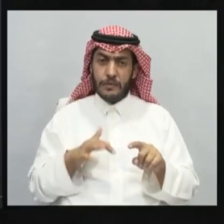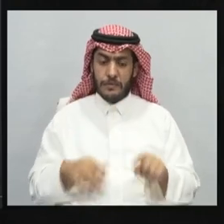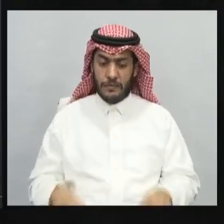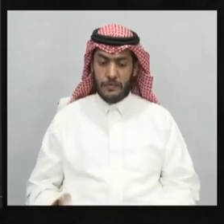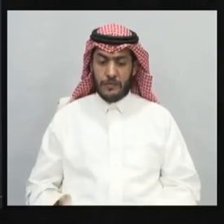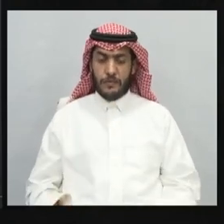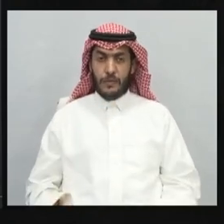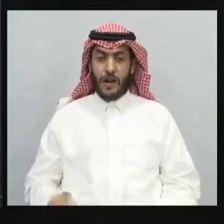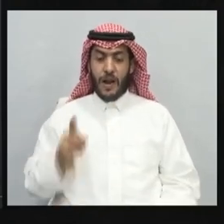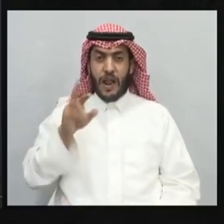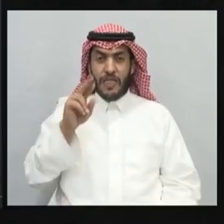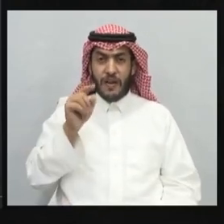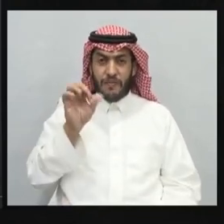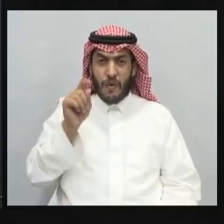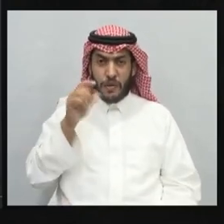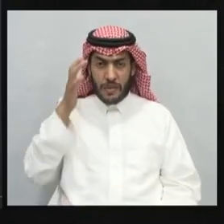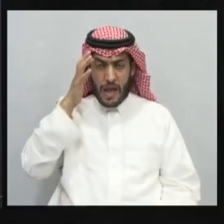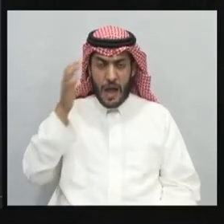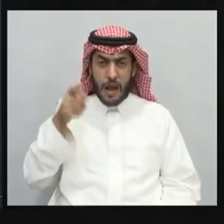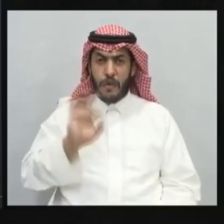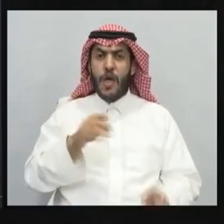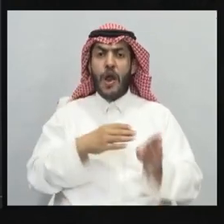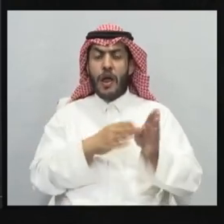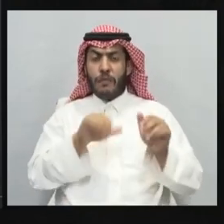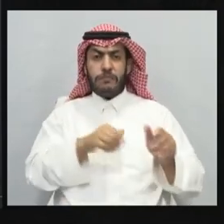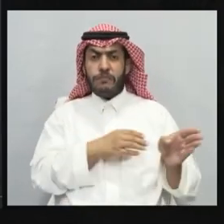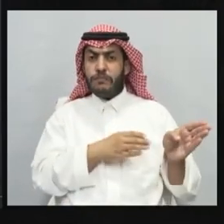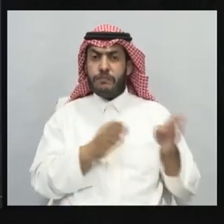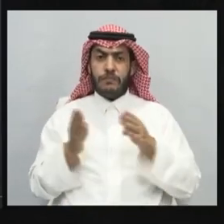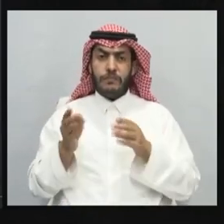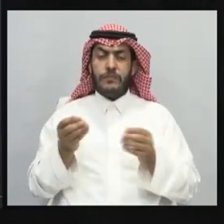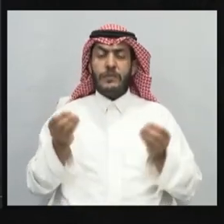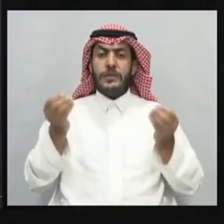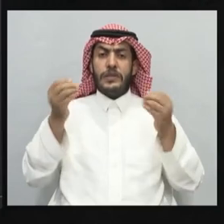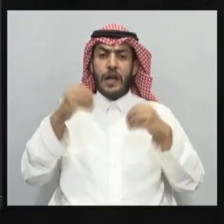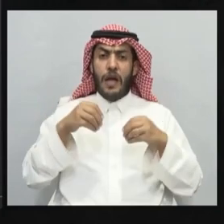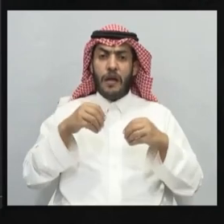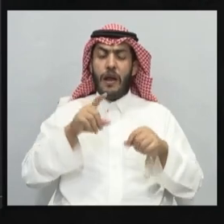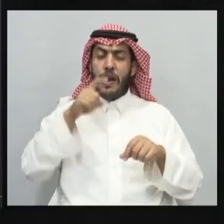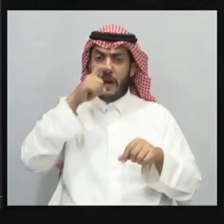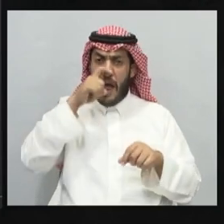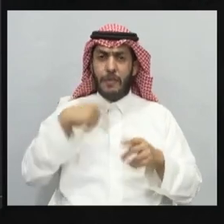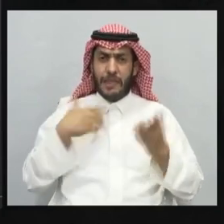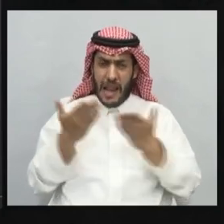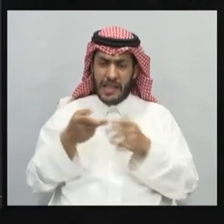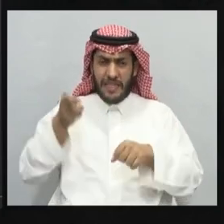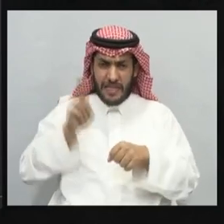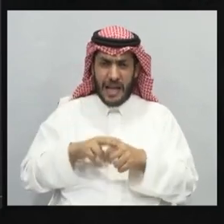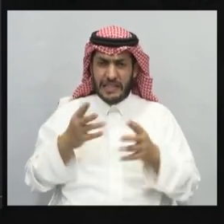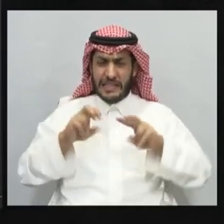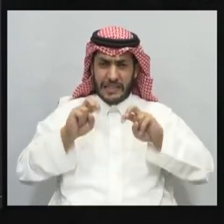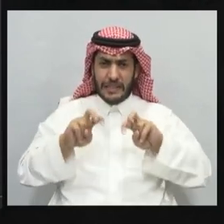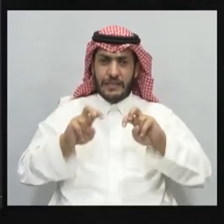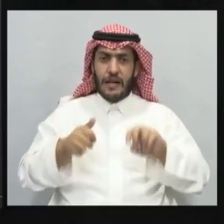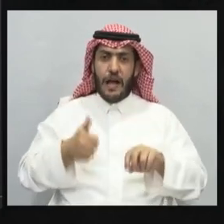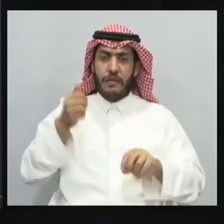لكن لما جا رذ فورد لا قال انه الانحراف هذا انحراف كبير ولا بد ان ادرسه بشكل اكبر